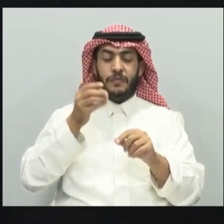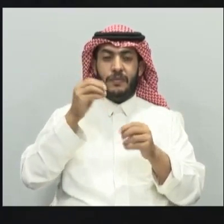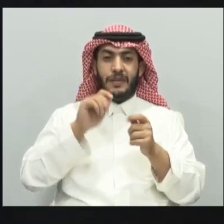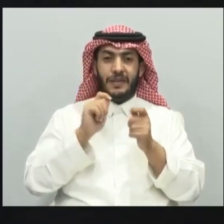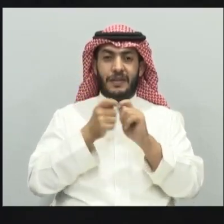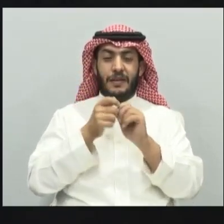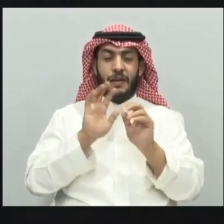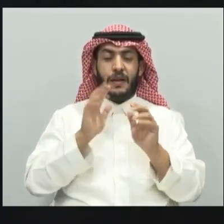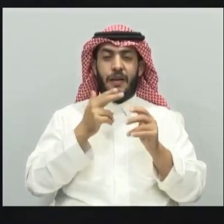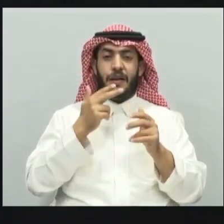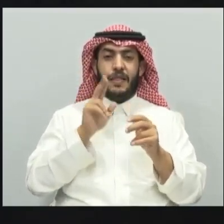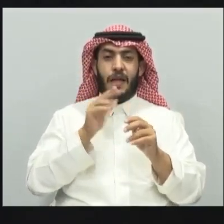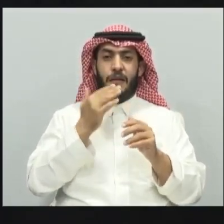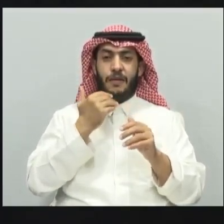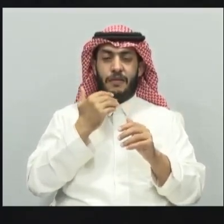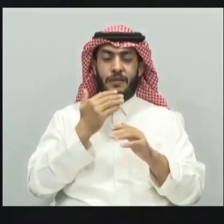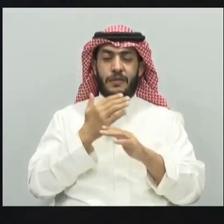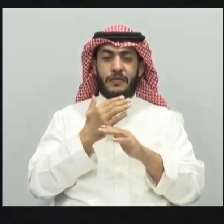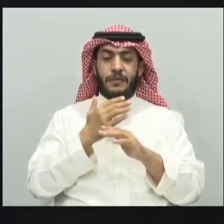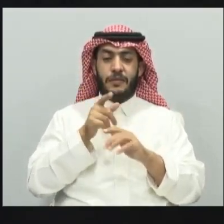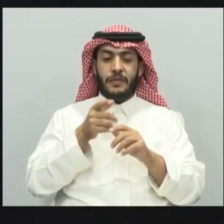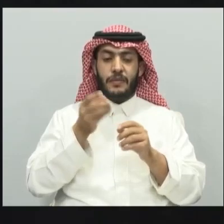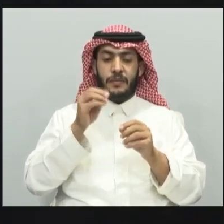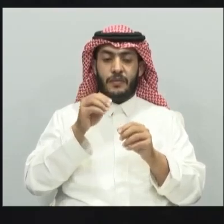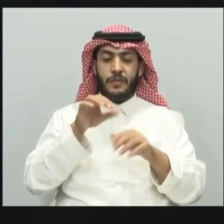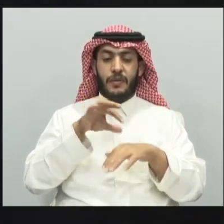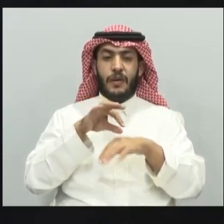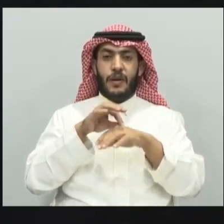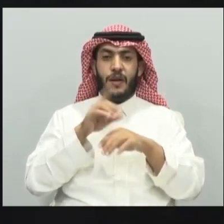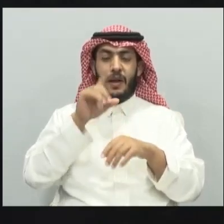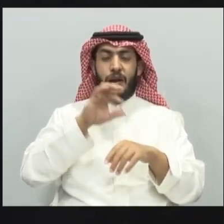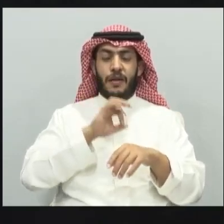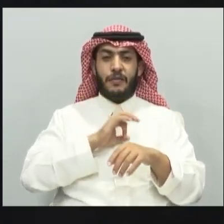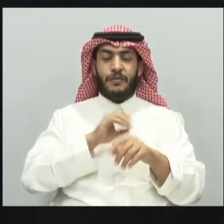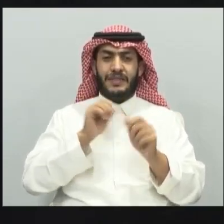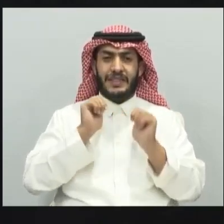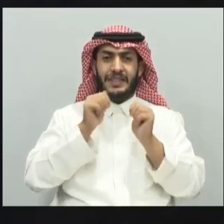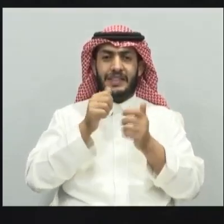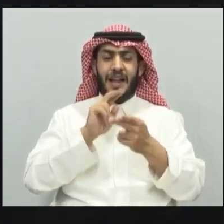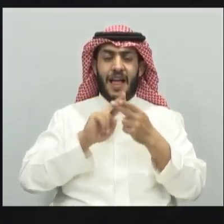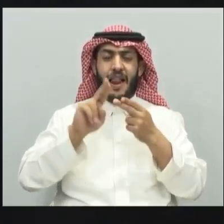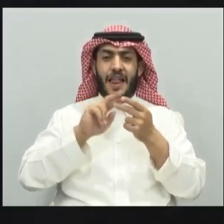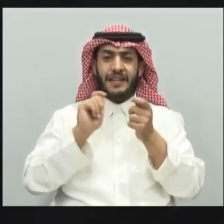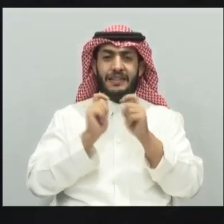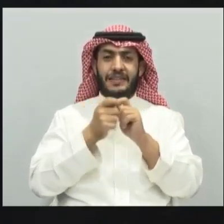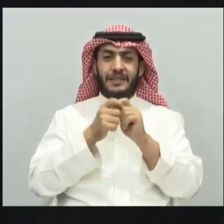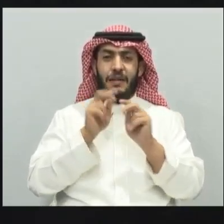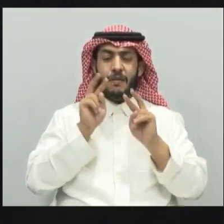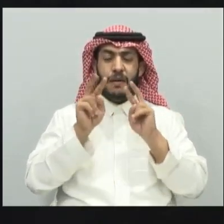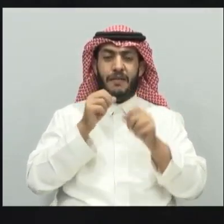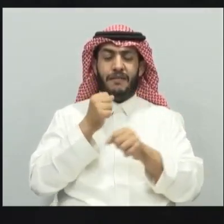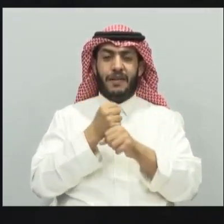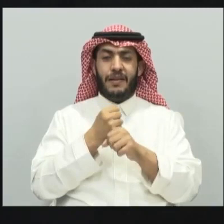خاليا من الراوي الكذاب لذا بذل المحدثون رحمهم الله تعالى جهودا كبيره لكشف هذا